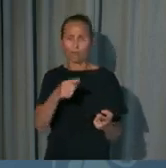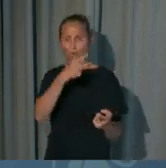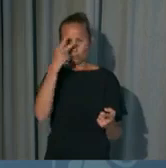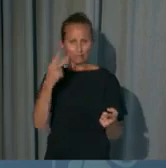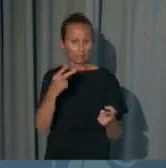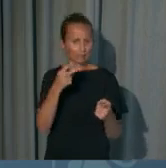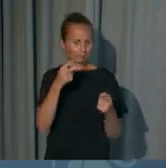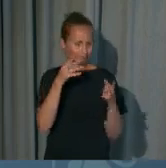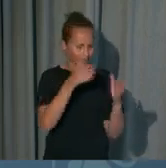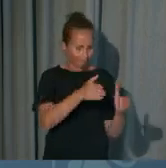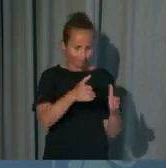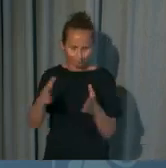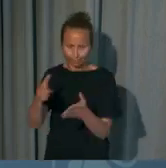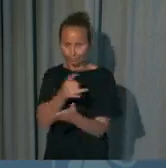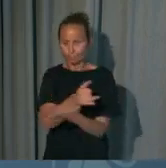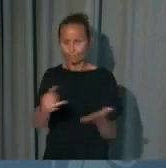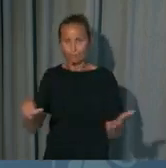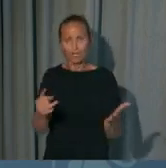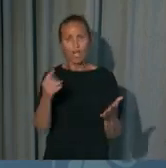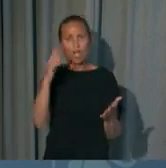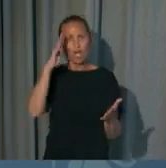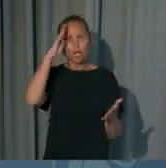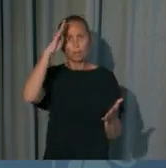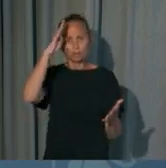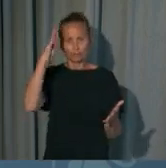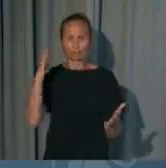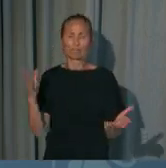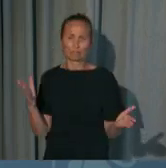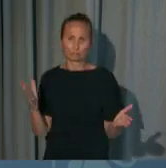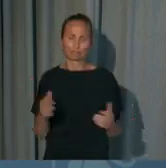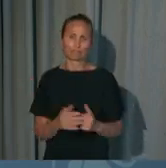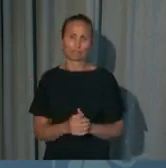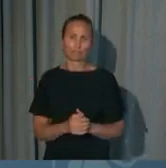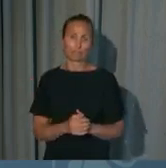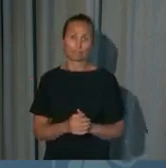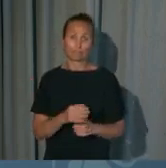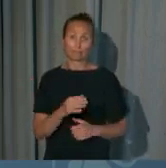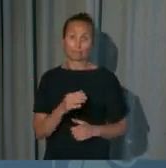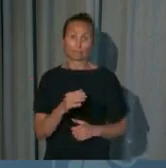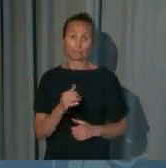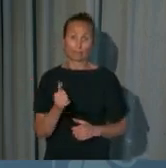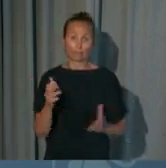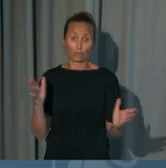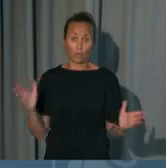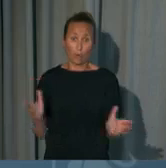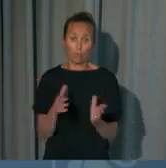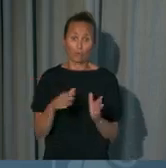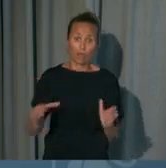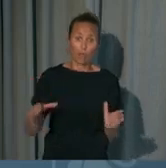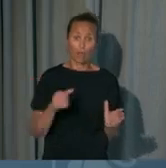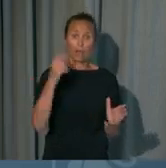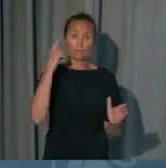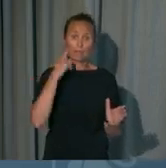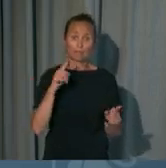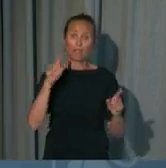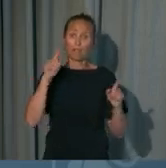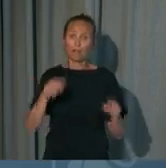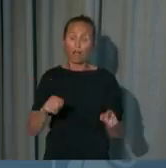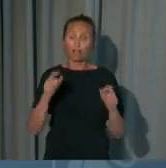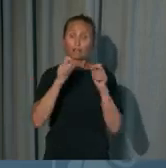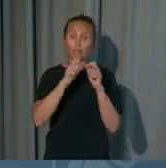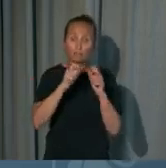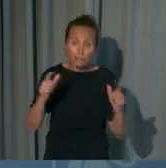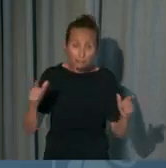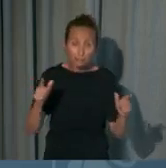etter flere ulike hypoteser. Jeg vil derfor oppfordre alle som mener at de kan ha